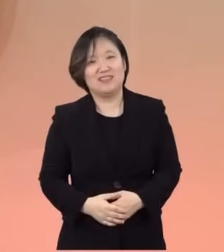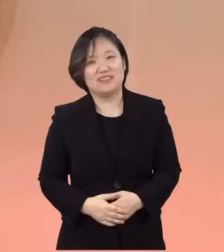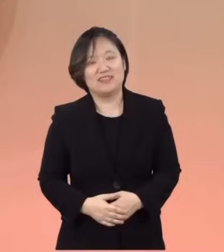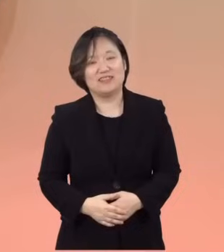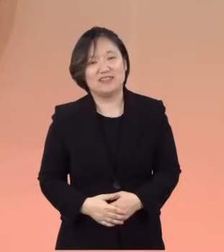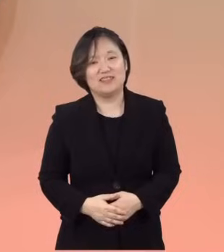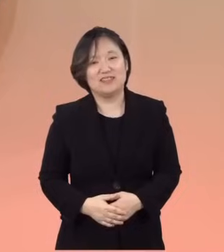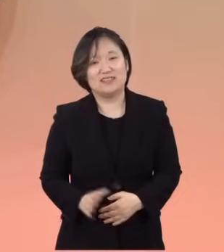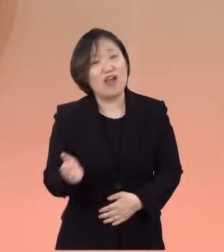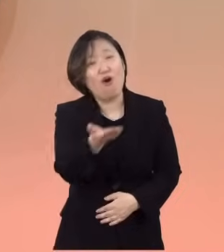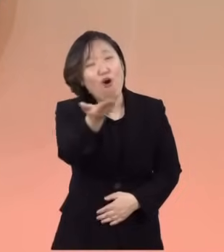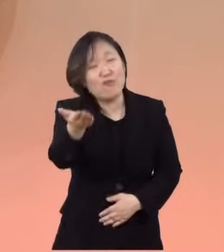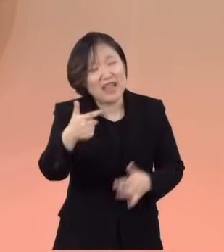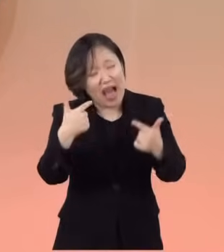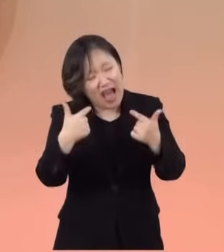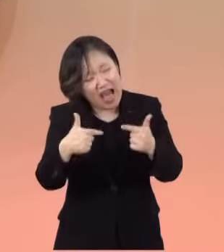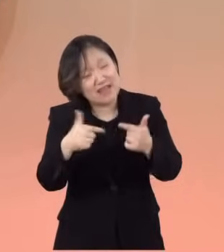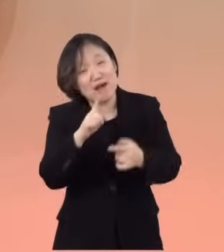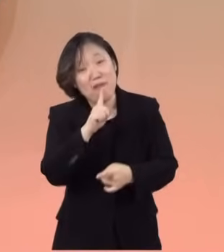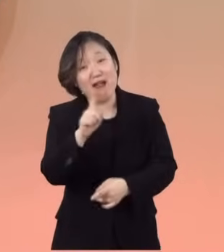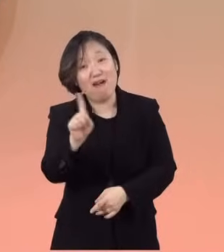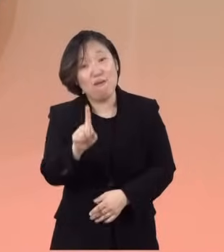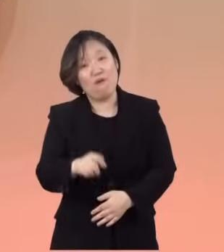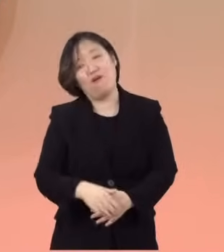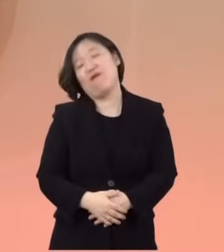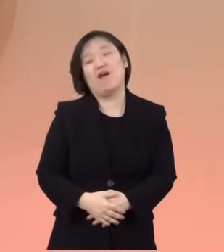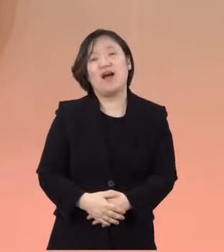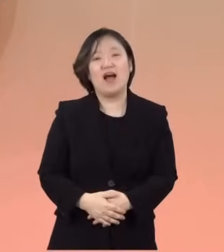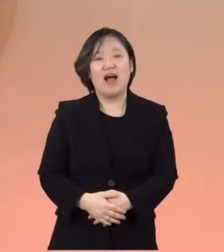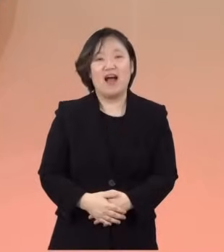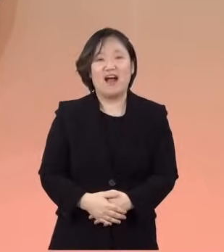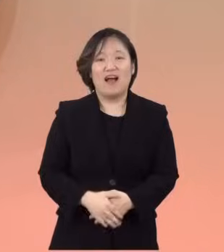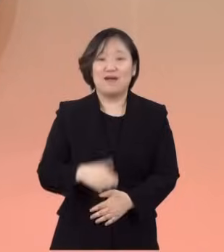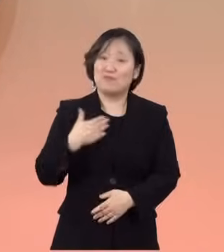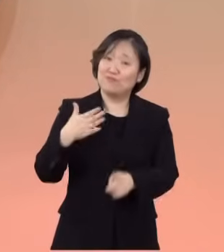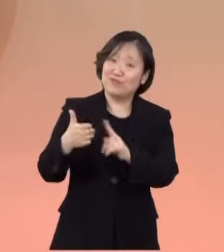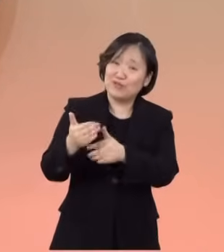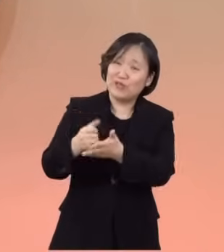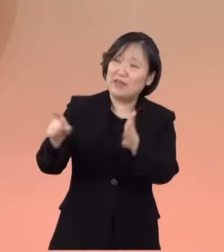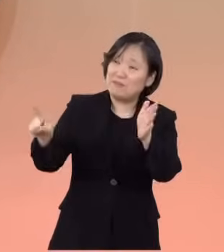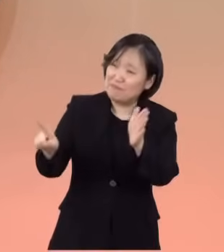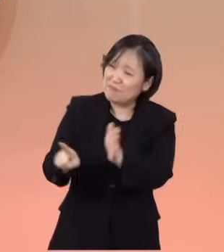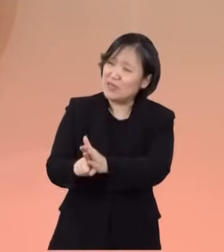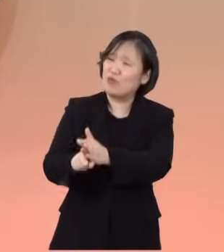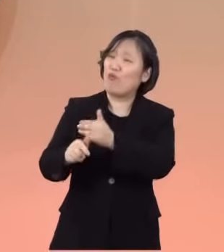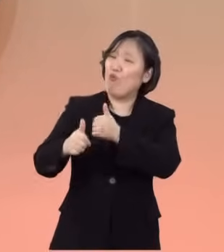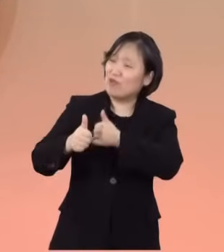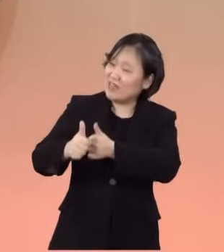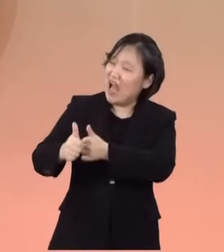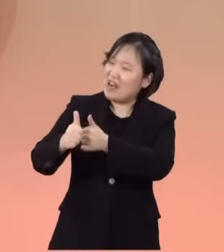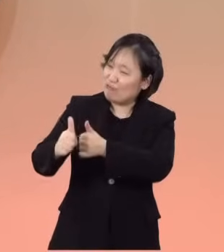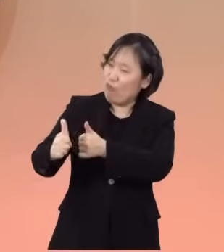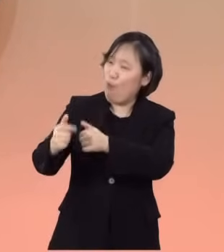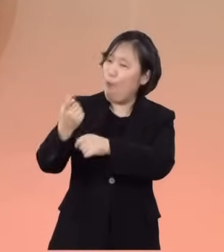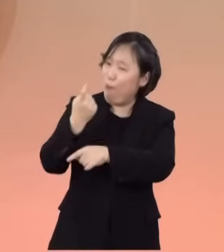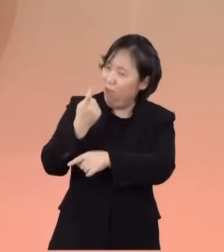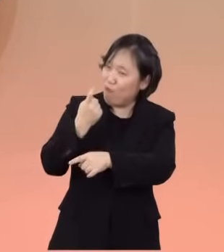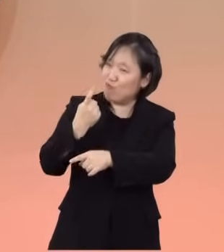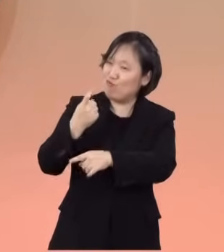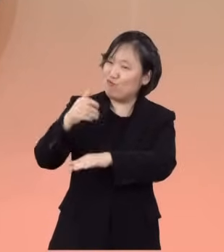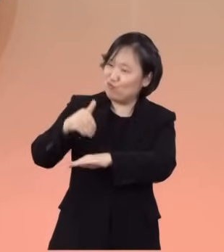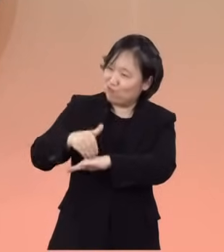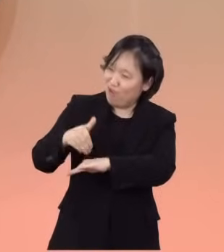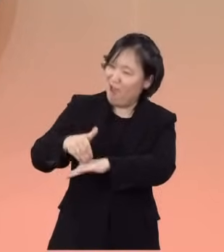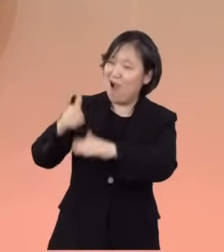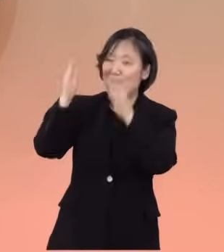늘 불자님들께 드리는 이야기가 있습니다 항상 부처님께 의지하면서